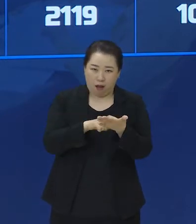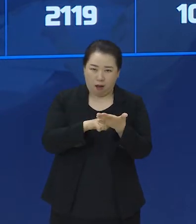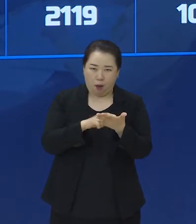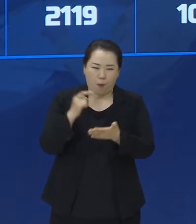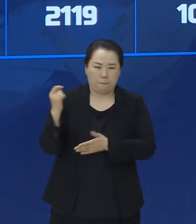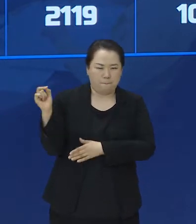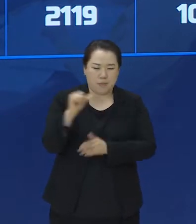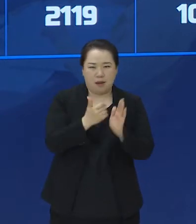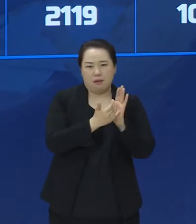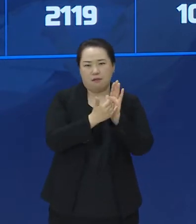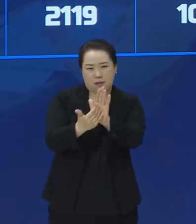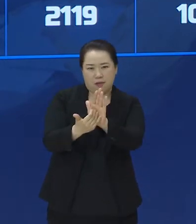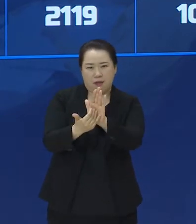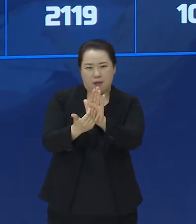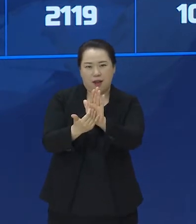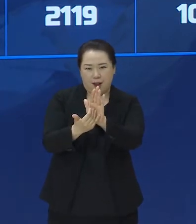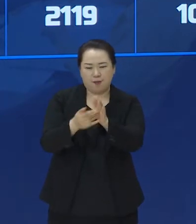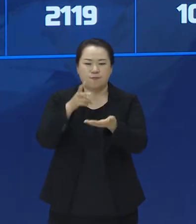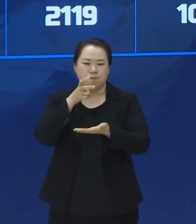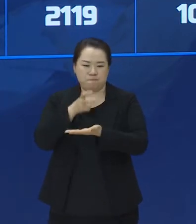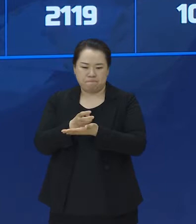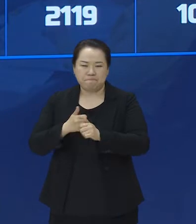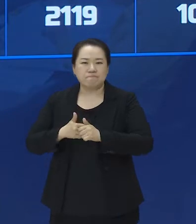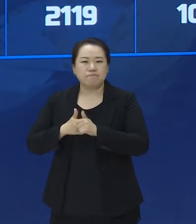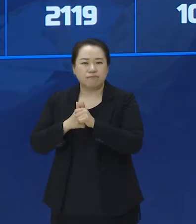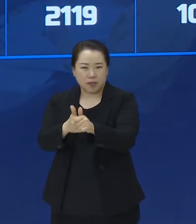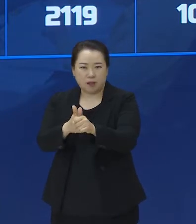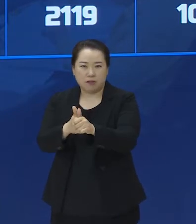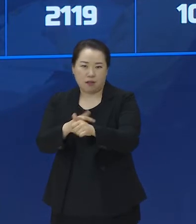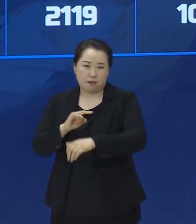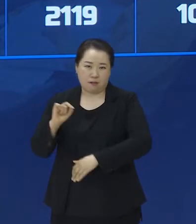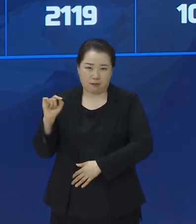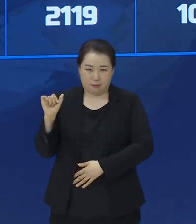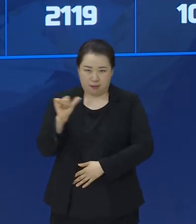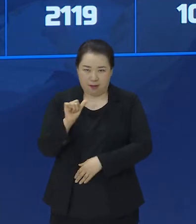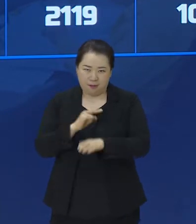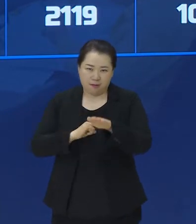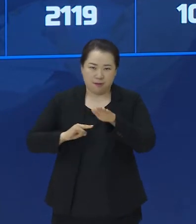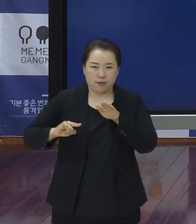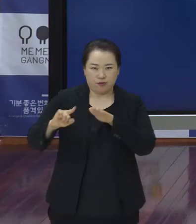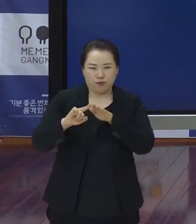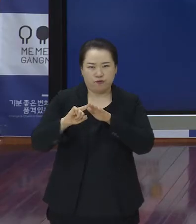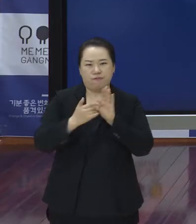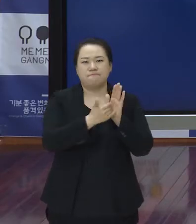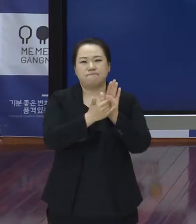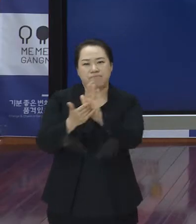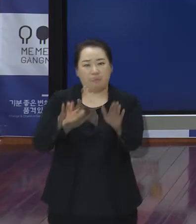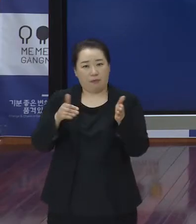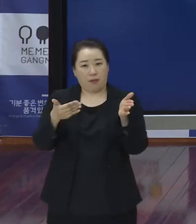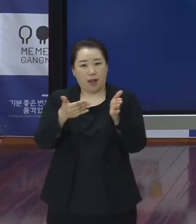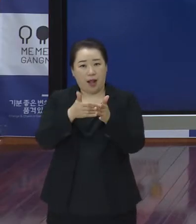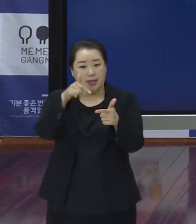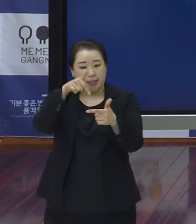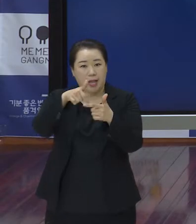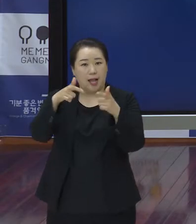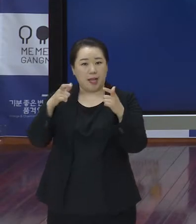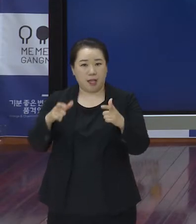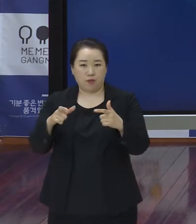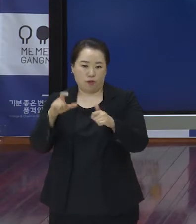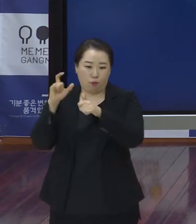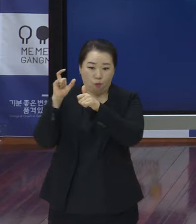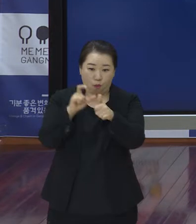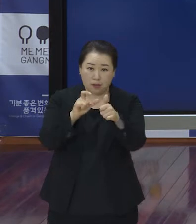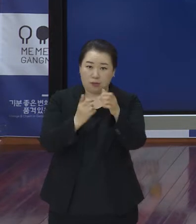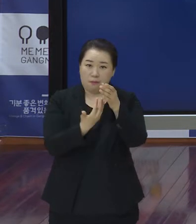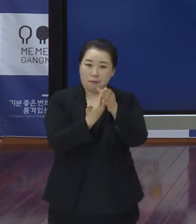차단이라는 감염병 대응 원칙에 따라 선제적 대응을 한 결과로 그동안 강남구는